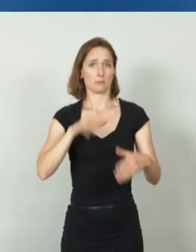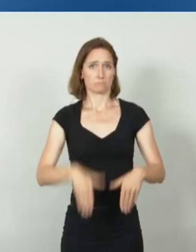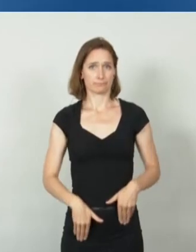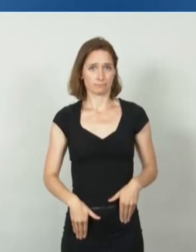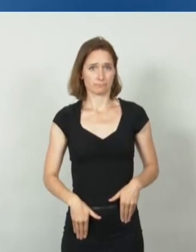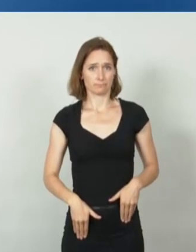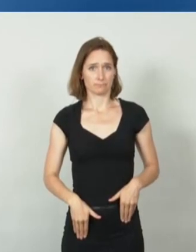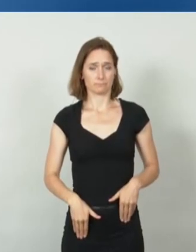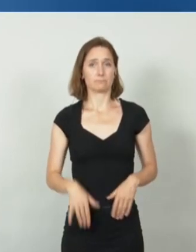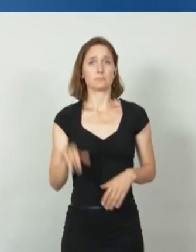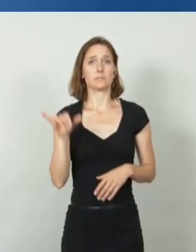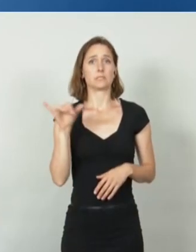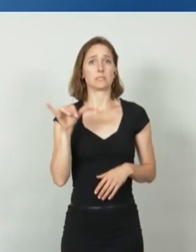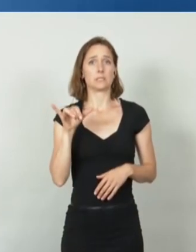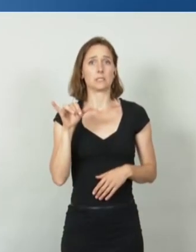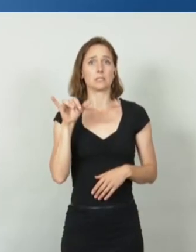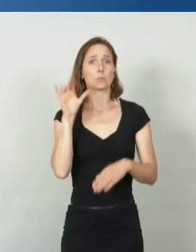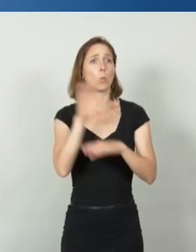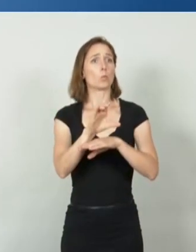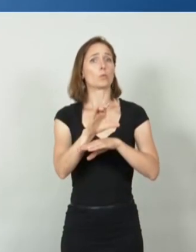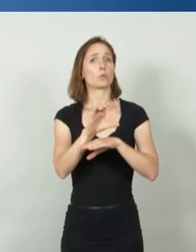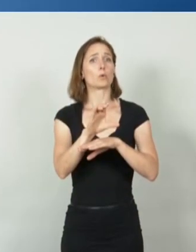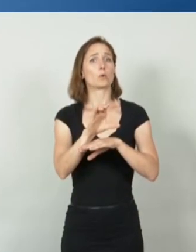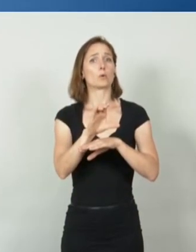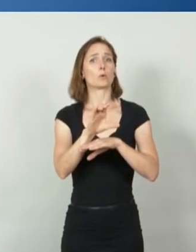qui va contre